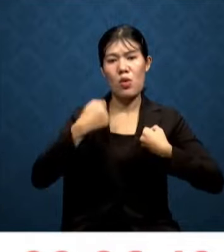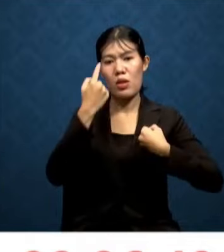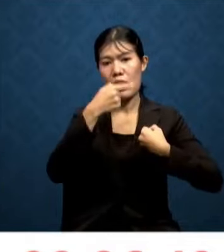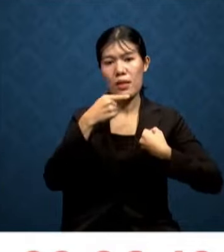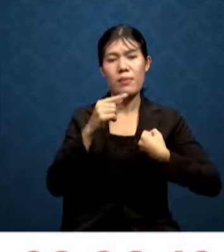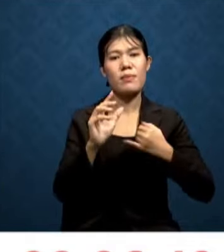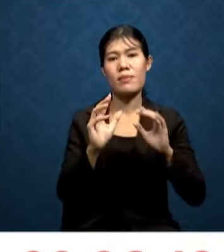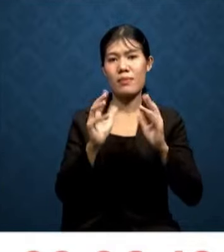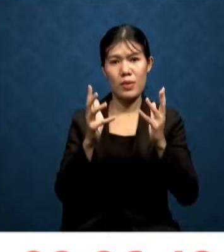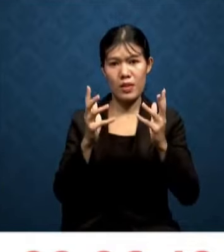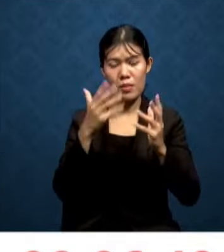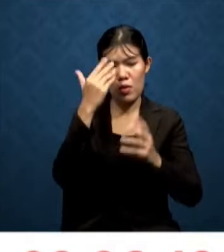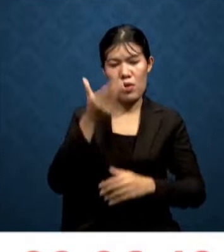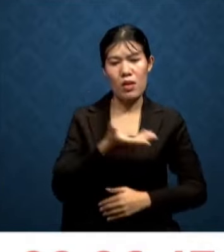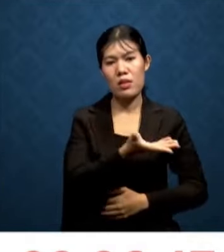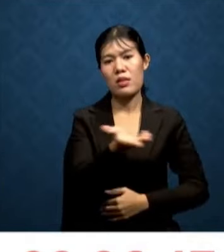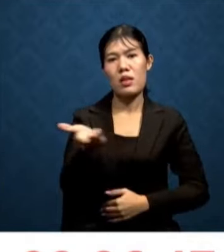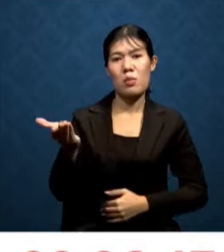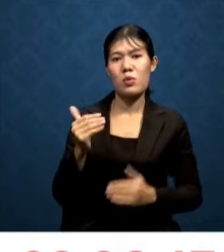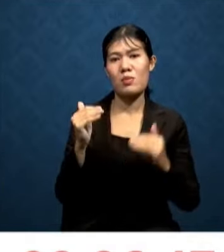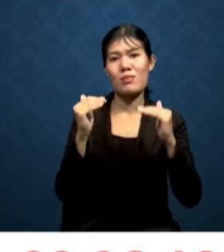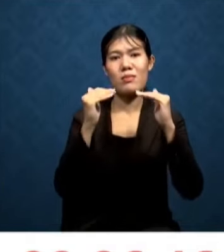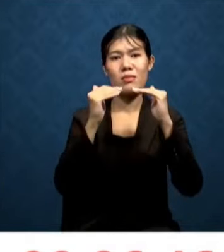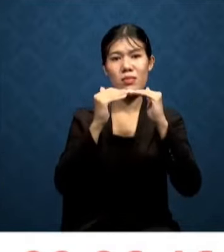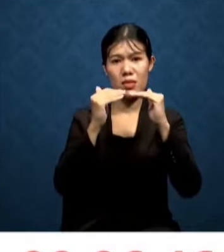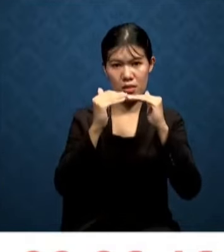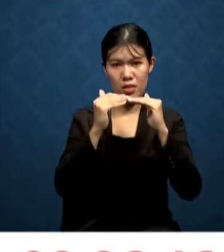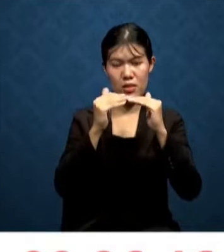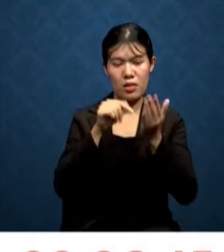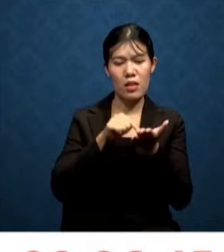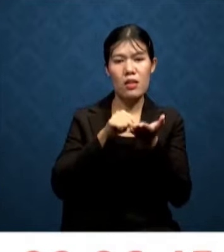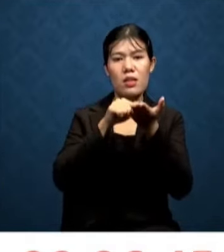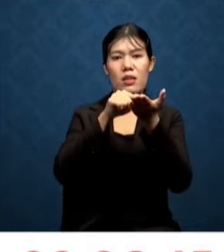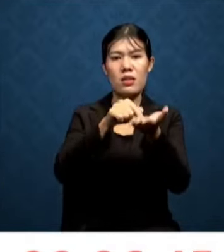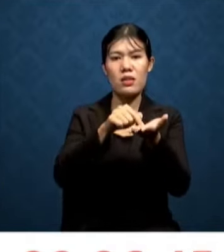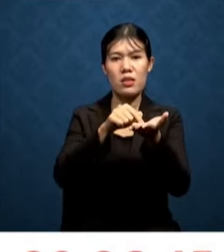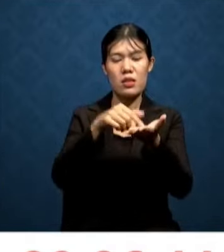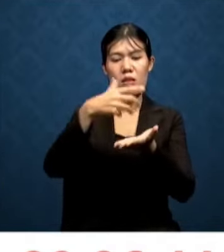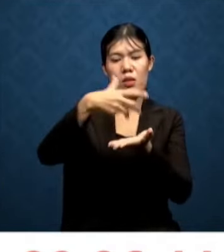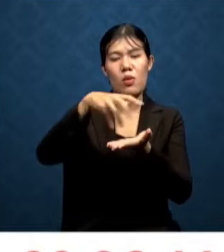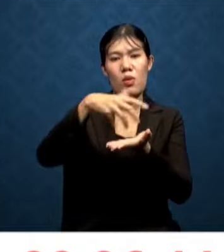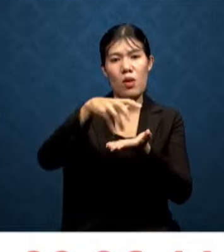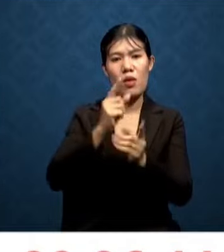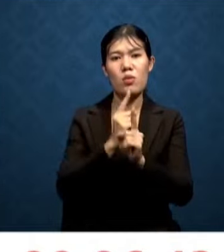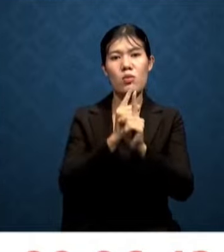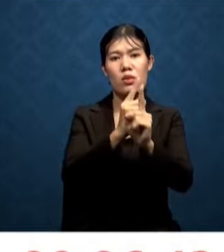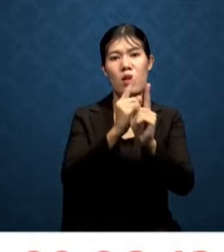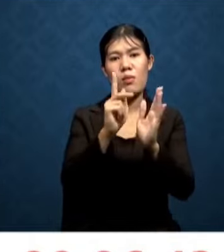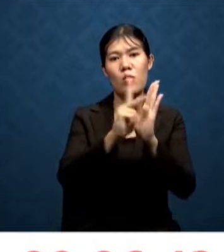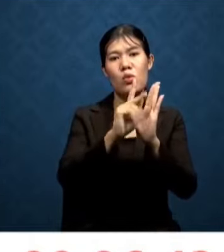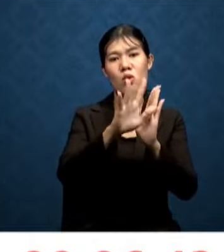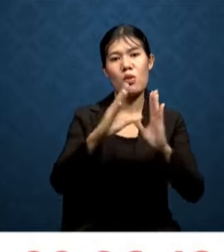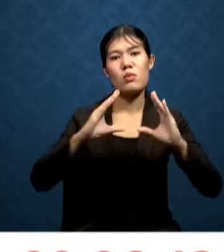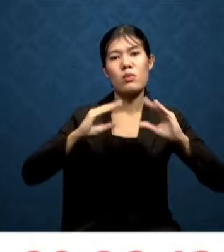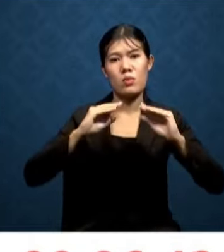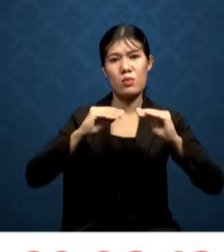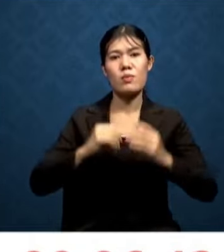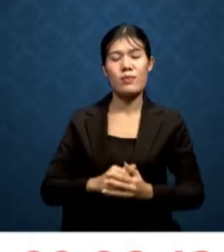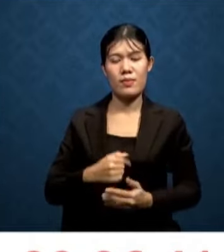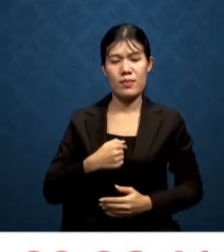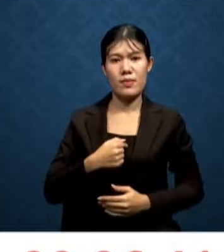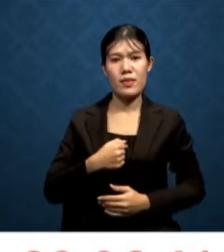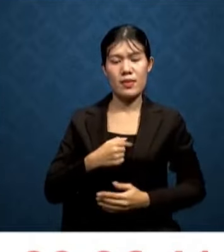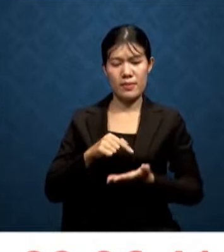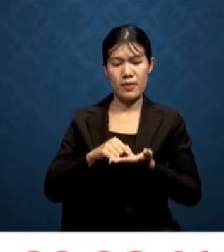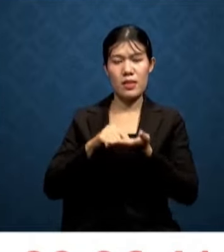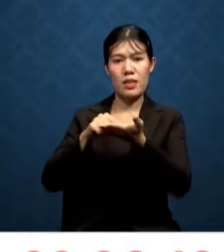าชิกทุกท่านมีสิทธิ์ที่จะเสนอยัตติตามข้อบังคับการประชุมดิฉันขอนำเสนอยัตติของดิฉันนะคะ เอาเลย